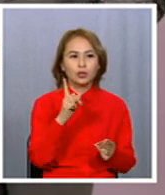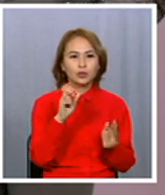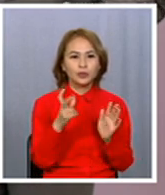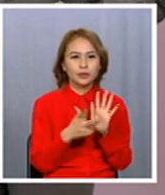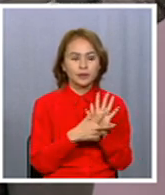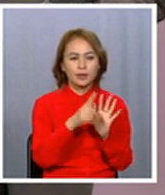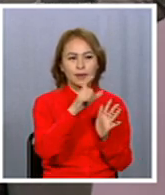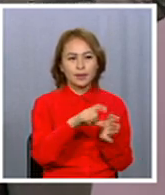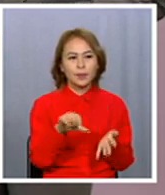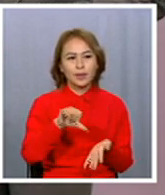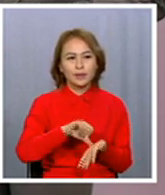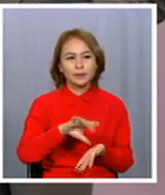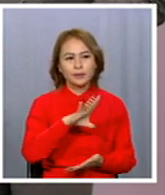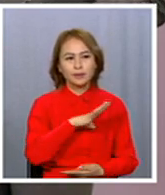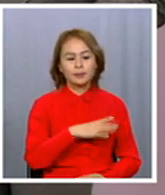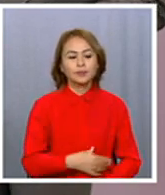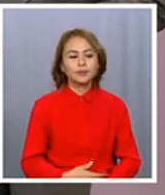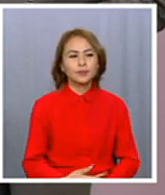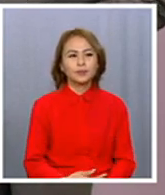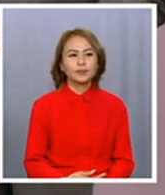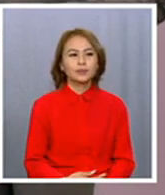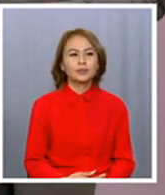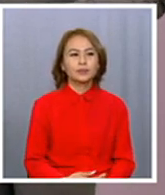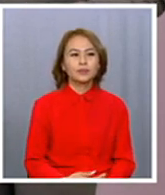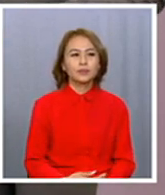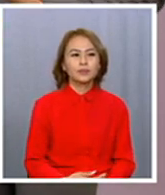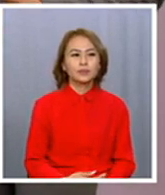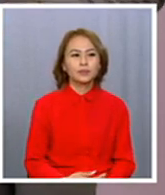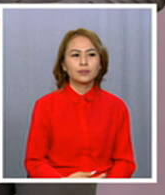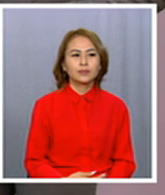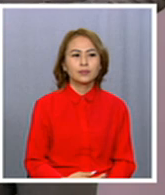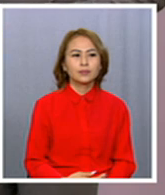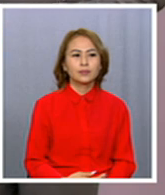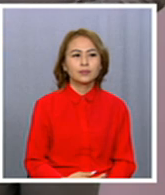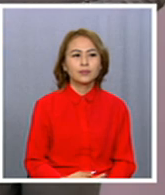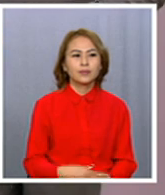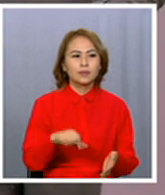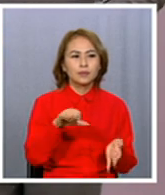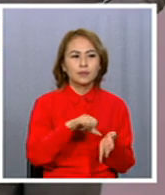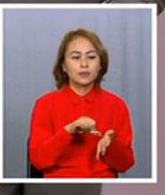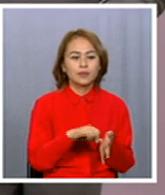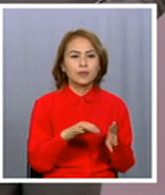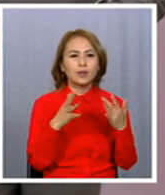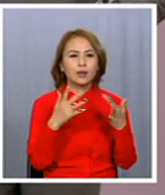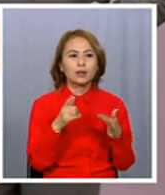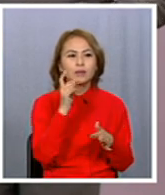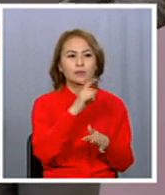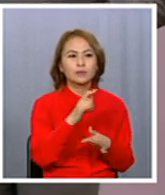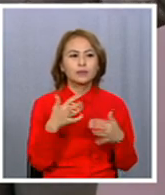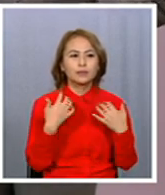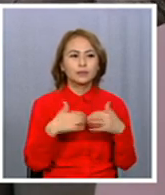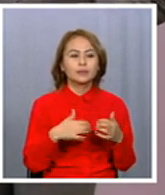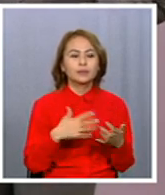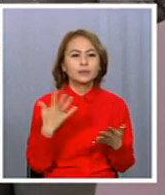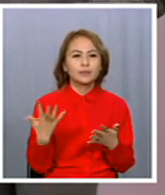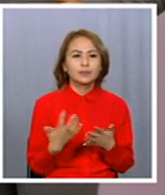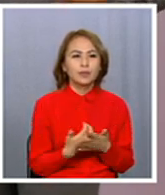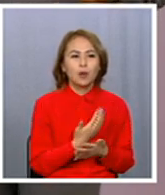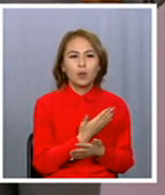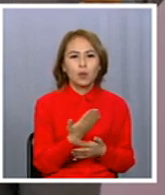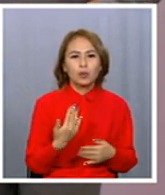қатысты. Келесі кезекте эстафеталық ойынға қатысқан адамдар санын анықтайық. Ол